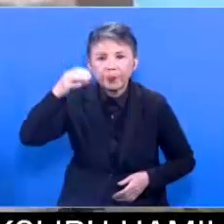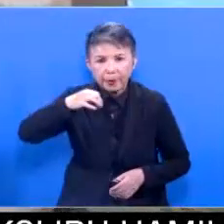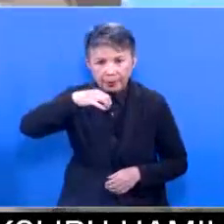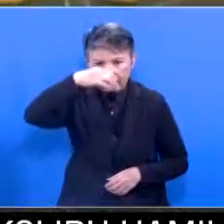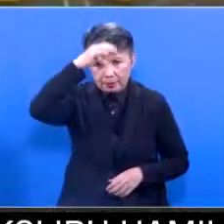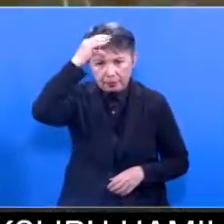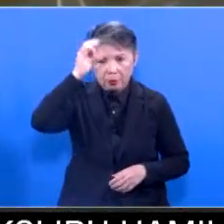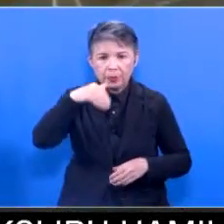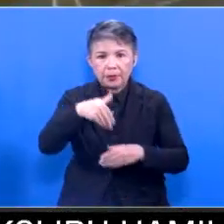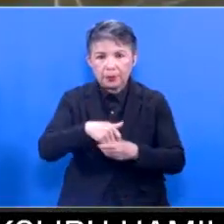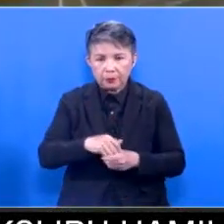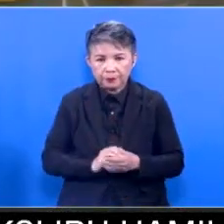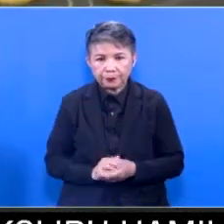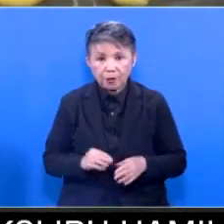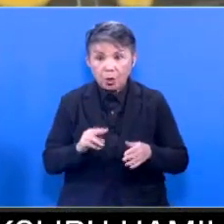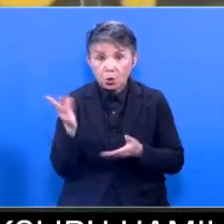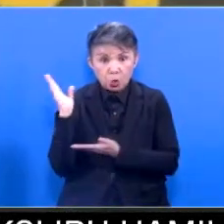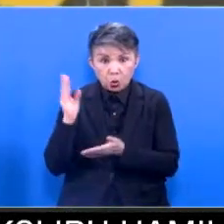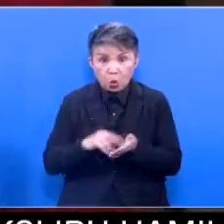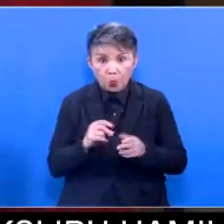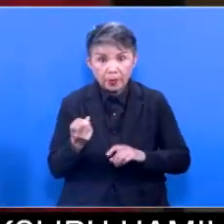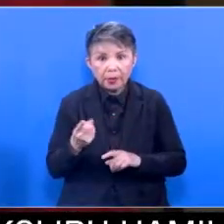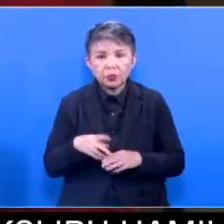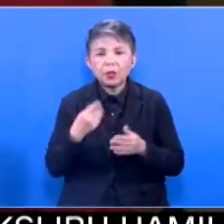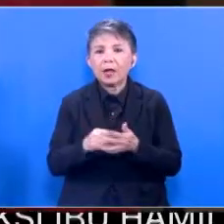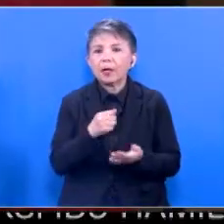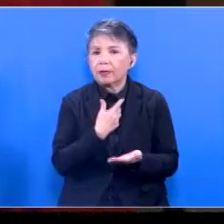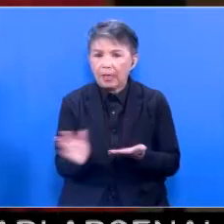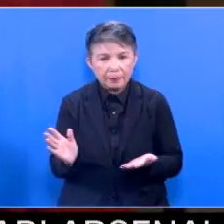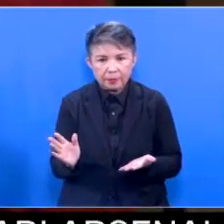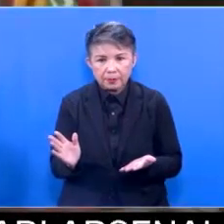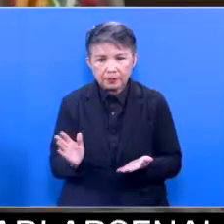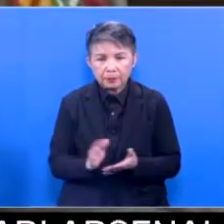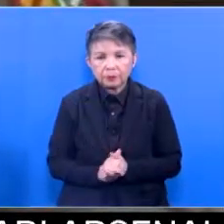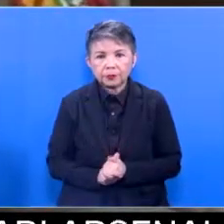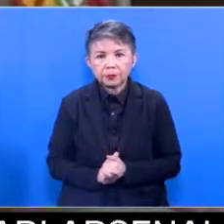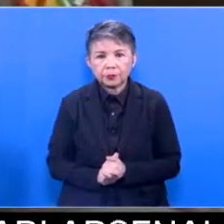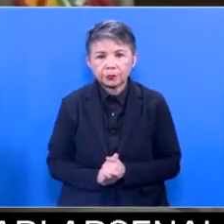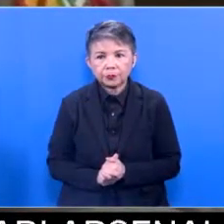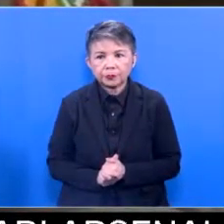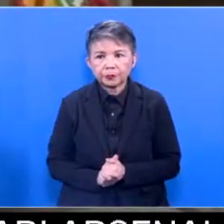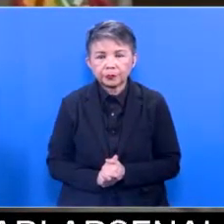aktif. Adapun plat nomor dinas Polri yang digunakan sudah kedaluwarsa.